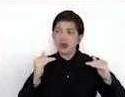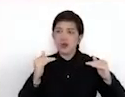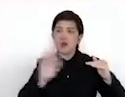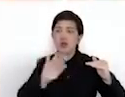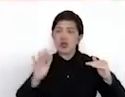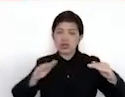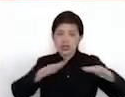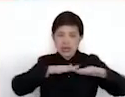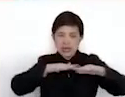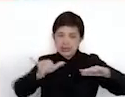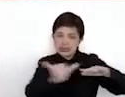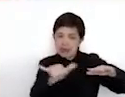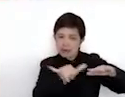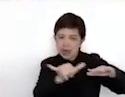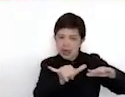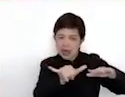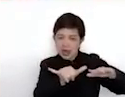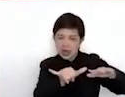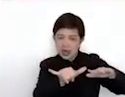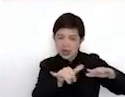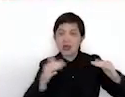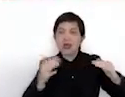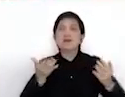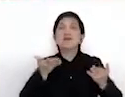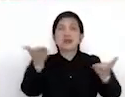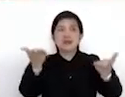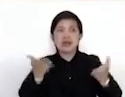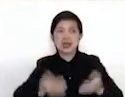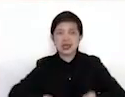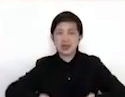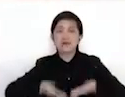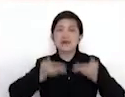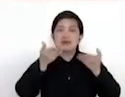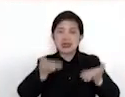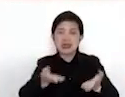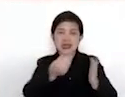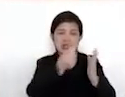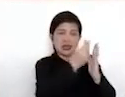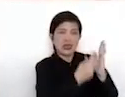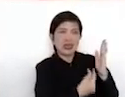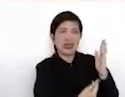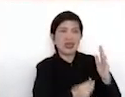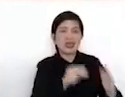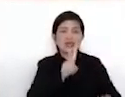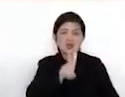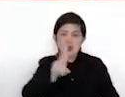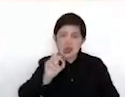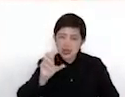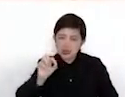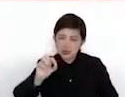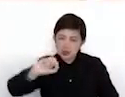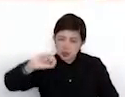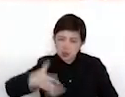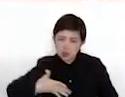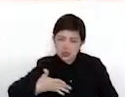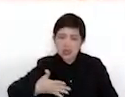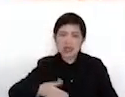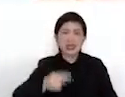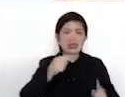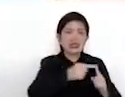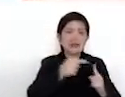eh proporsional dari pemberian eh dana R juta ke setiap RW tersebut